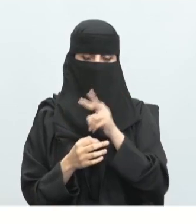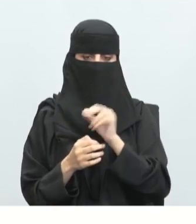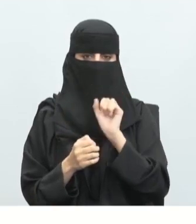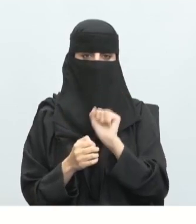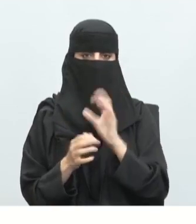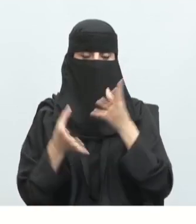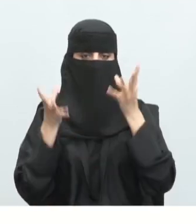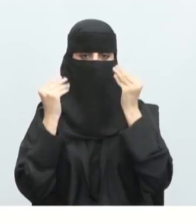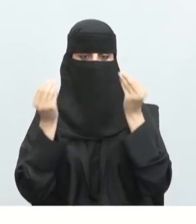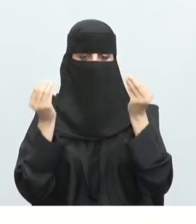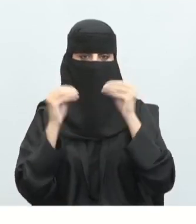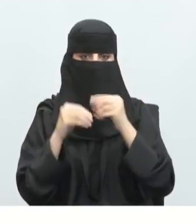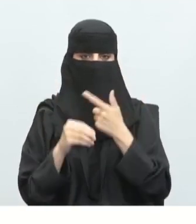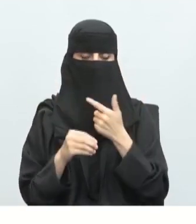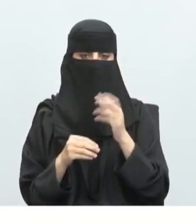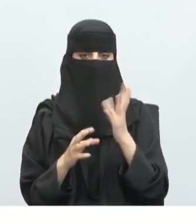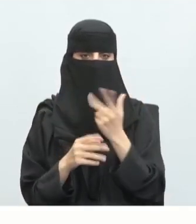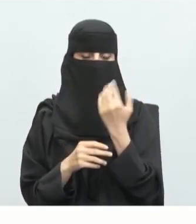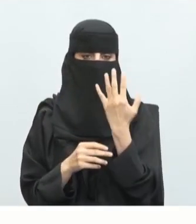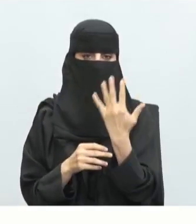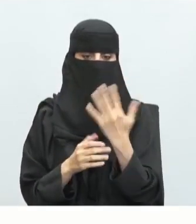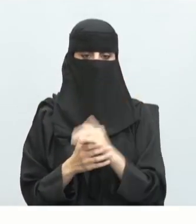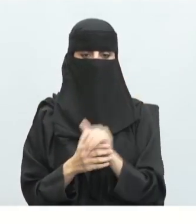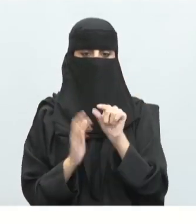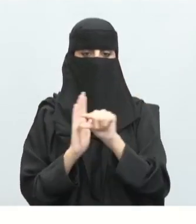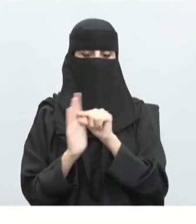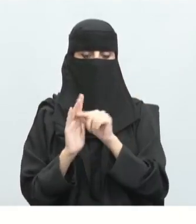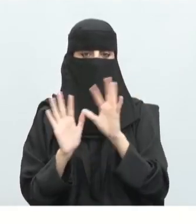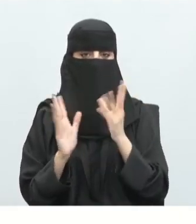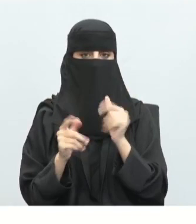الاثراء الخامس وسوف نتحدث